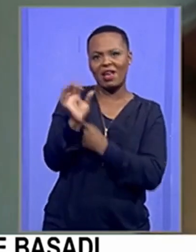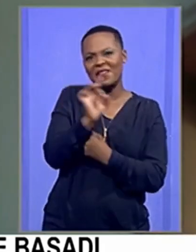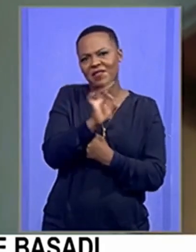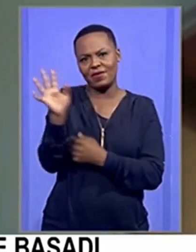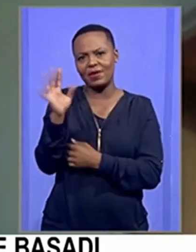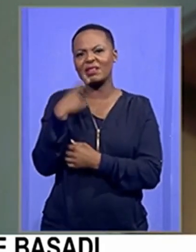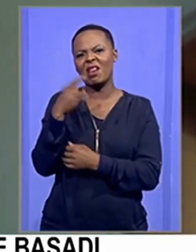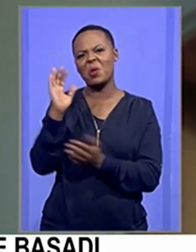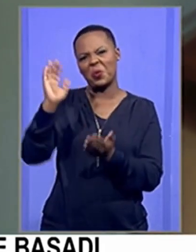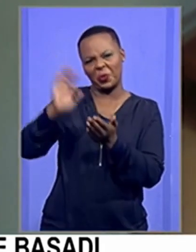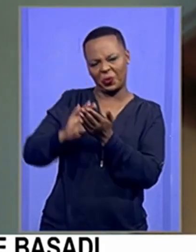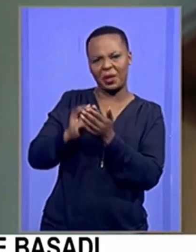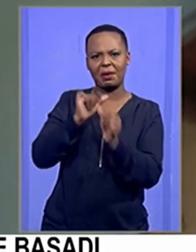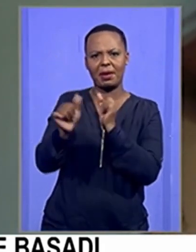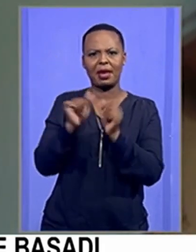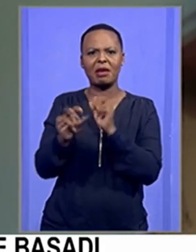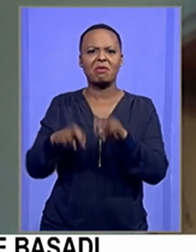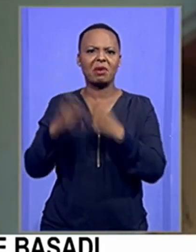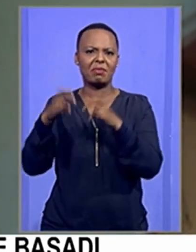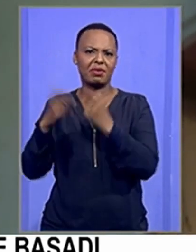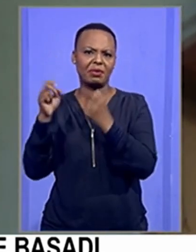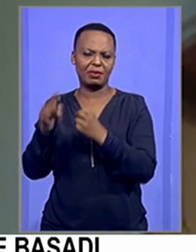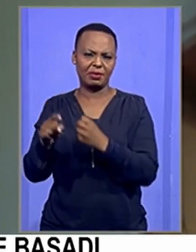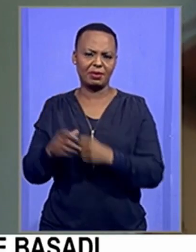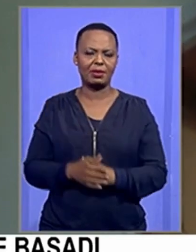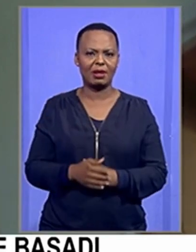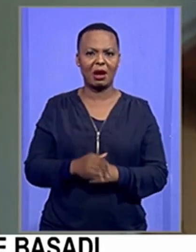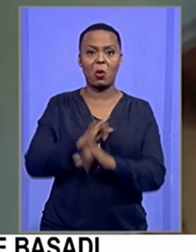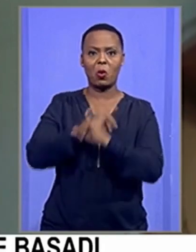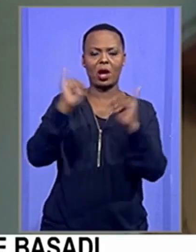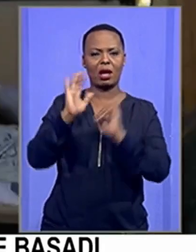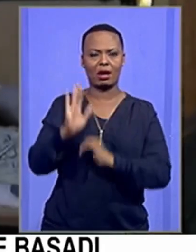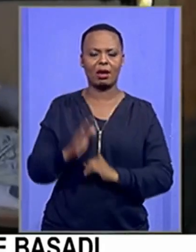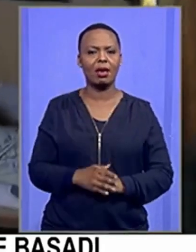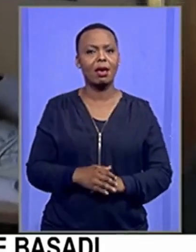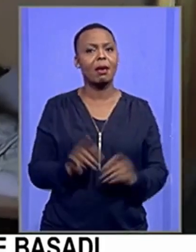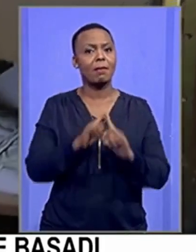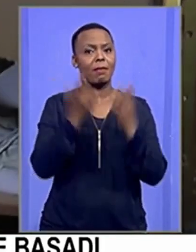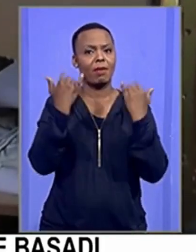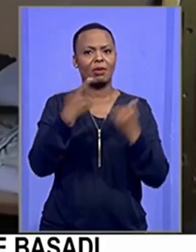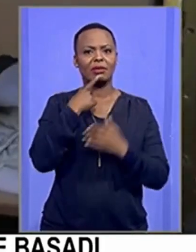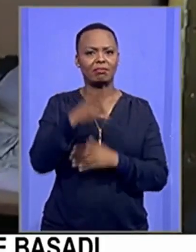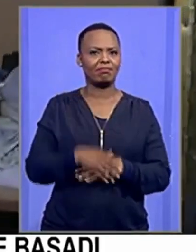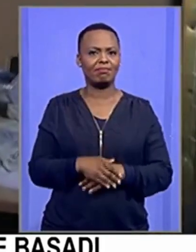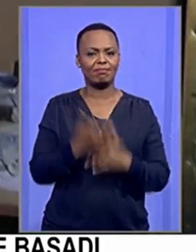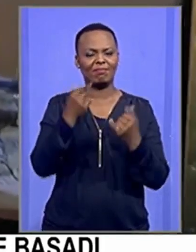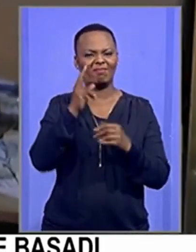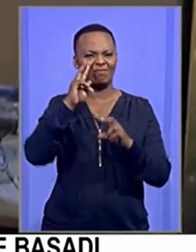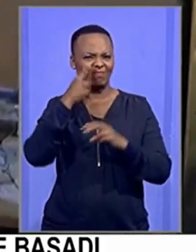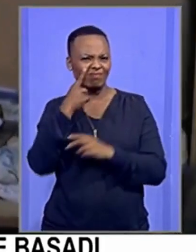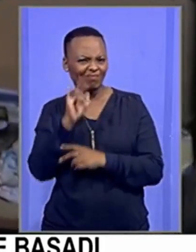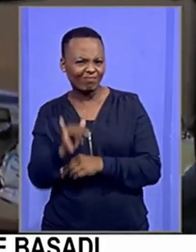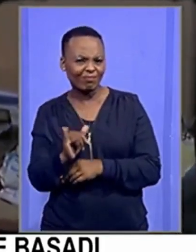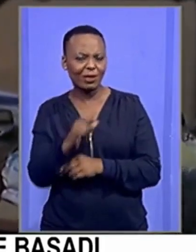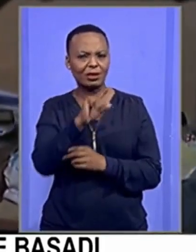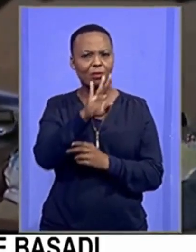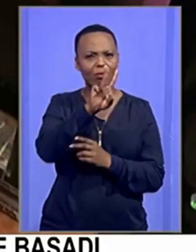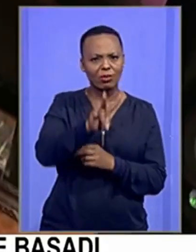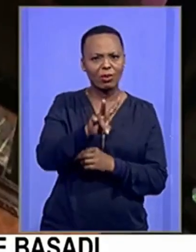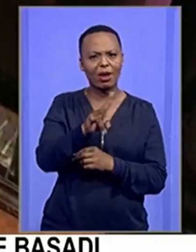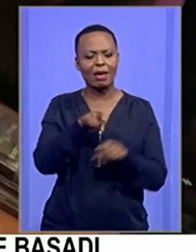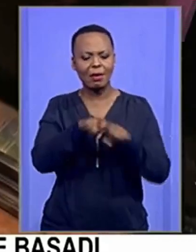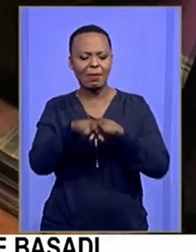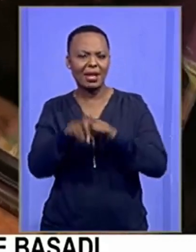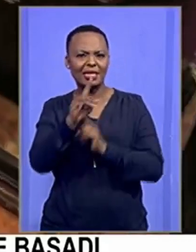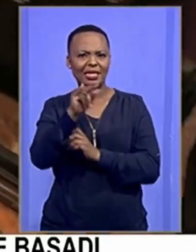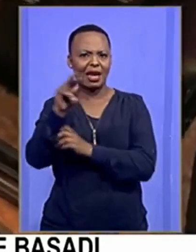phokotsego ya melato ya go kata. Cele o begile le gore ba ya go potlakiša lenaneo la go fediša tšhalelomorago ya dipoelo tša diteko tša